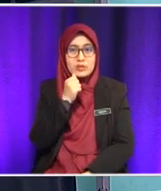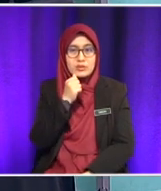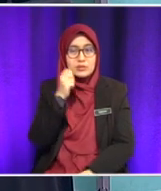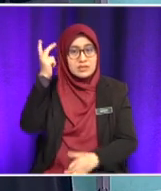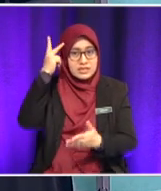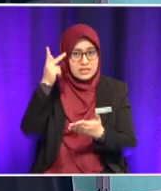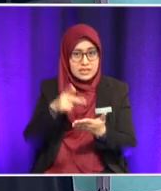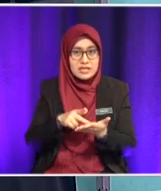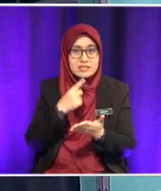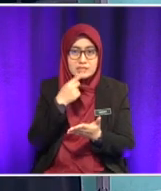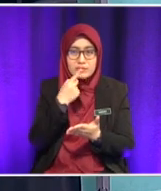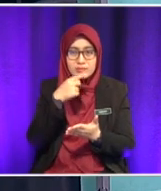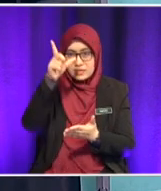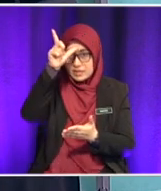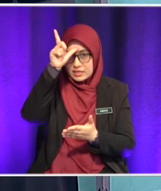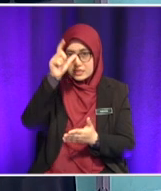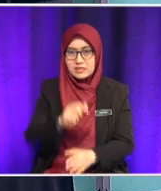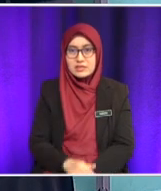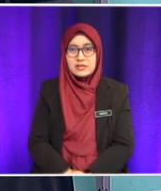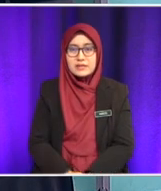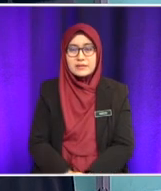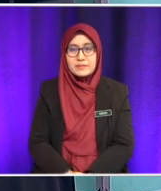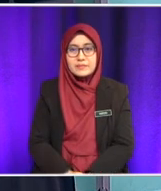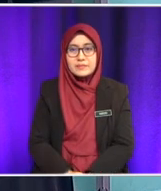di fase-fase di pucuk-puja